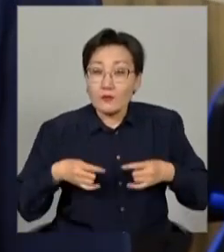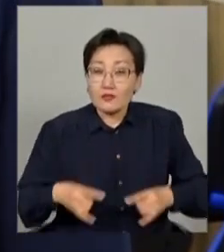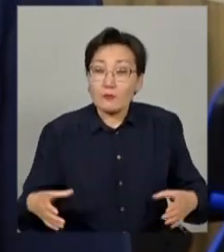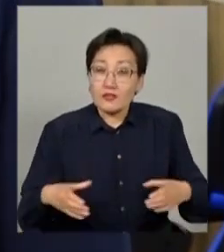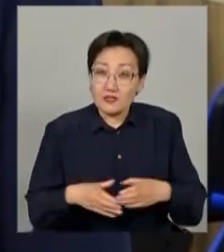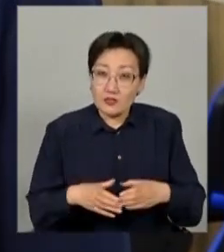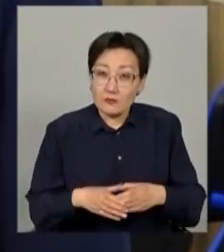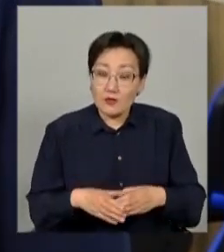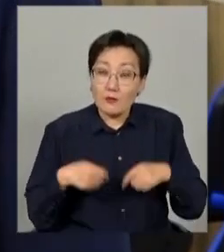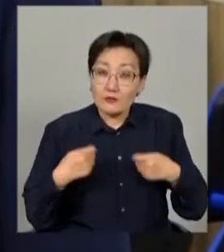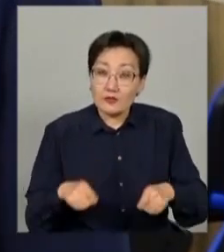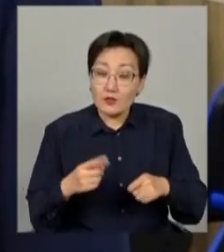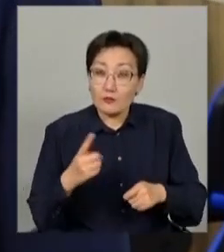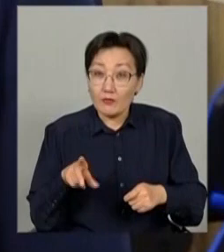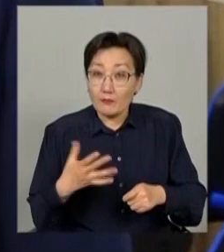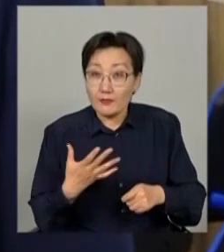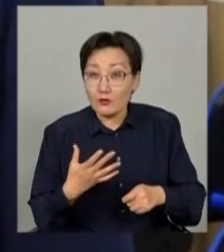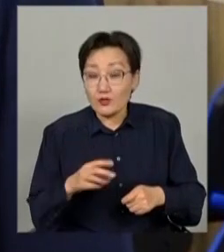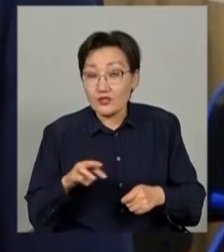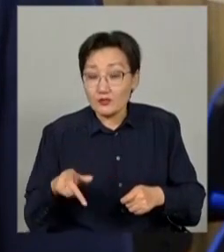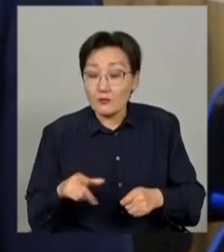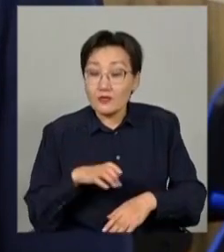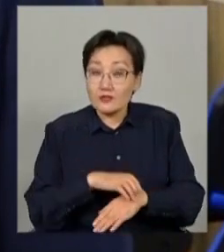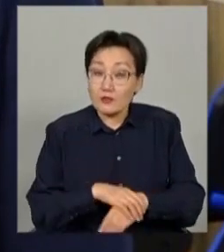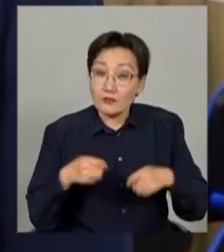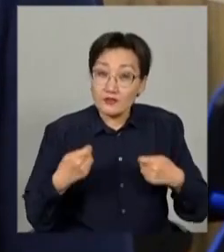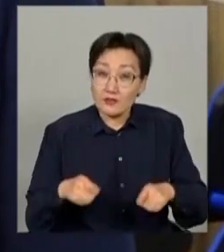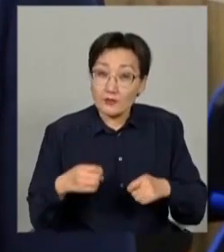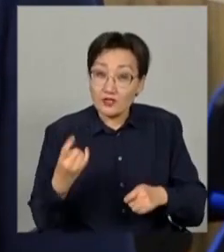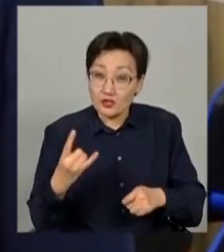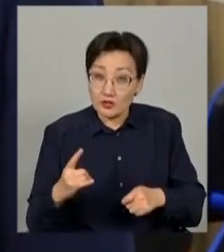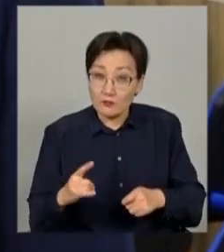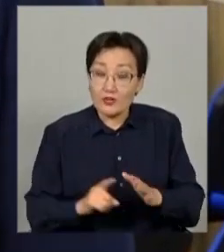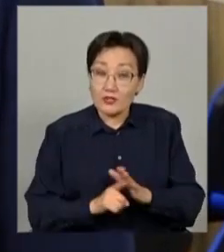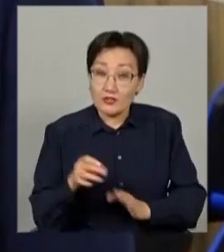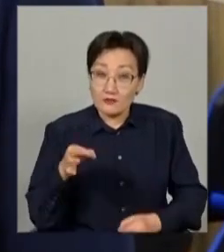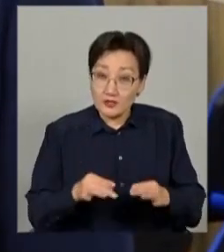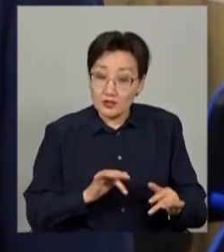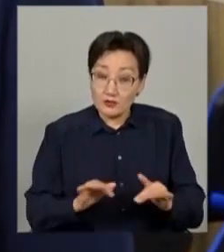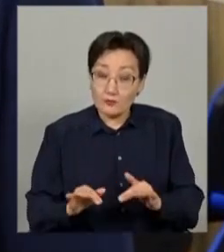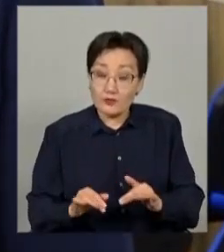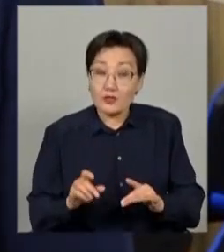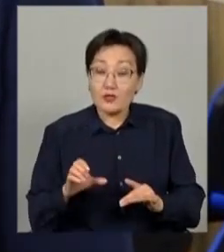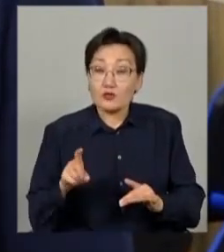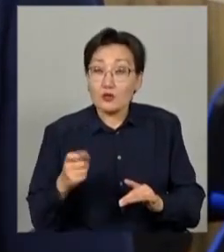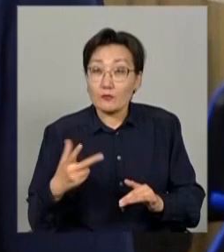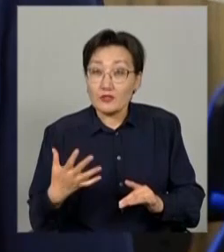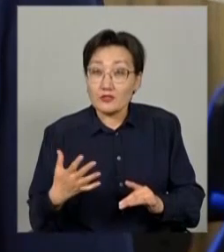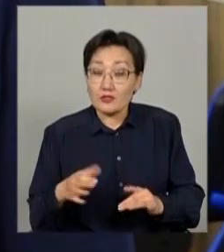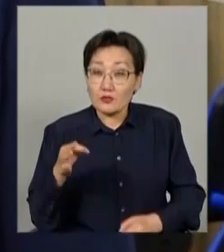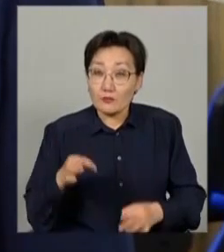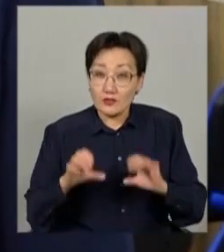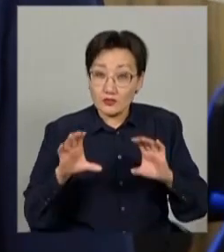продажу новорожденного за 1,5 миллиона тенге. По факту торговли несовершеннолетним начато досудебное расследование по статье 135 Уголовного